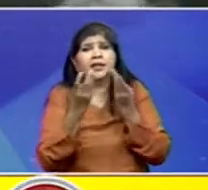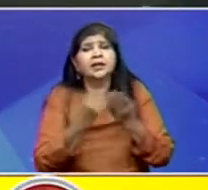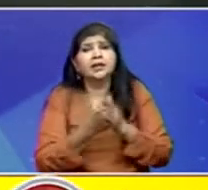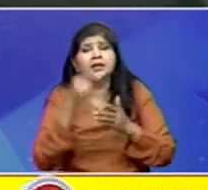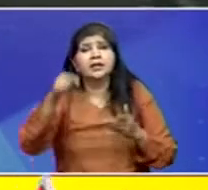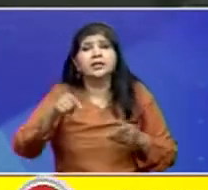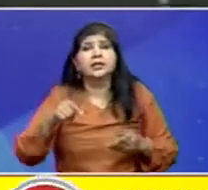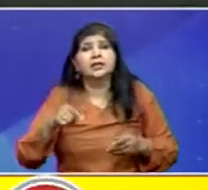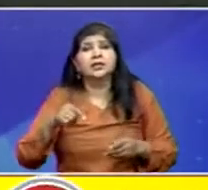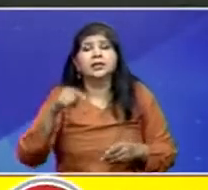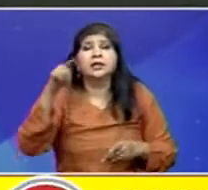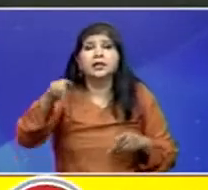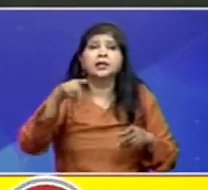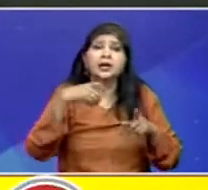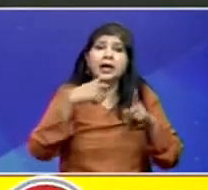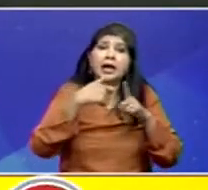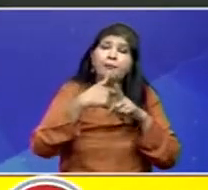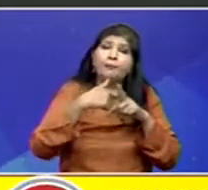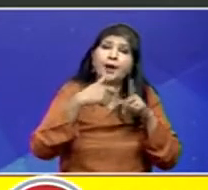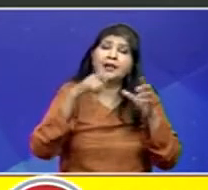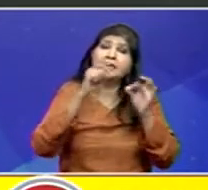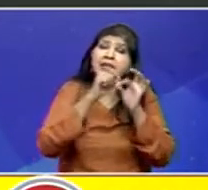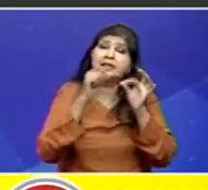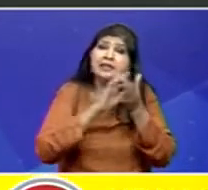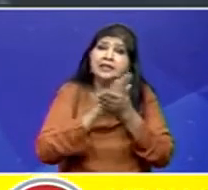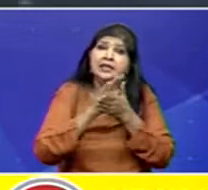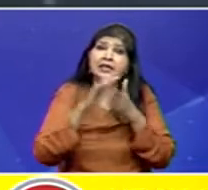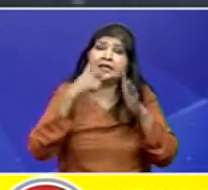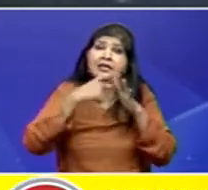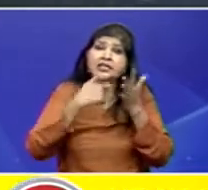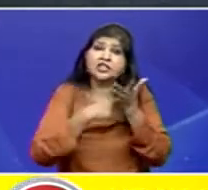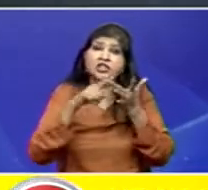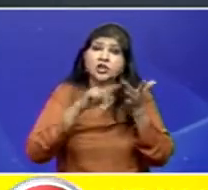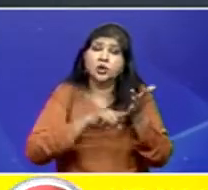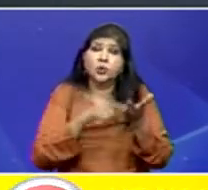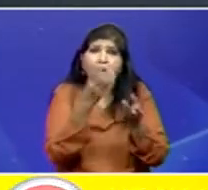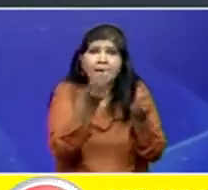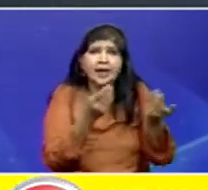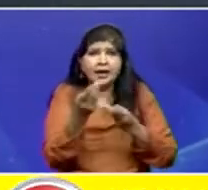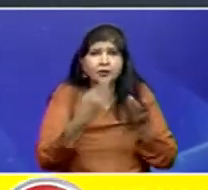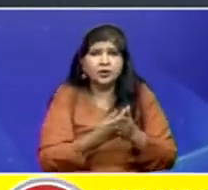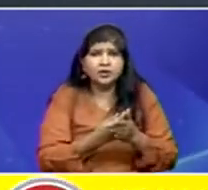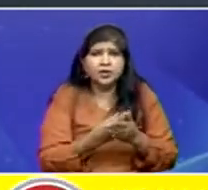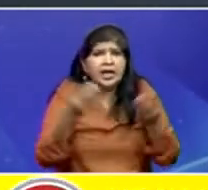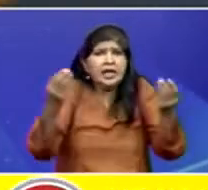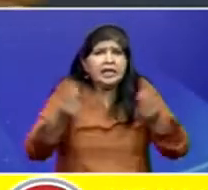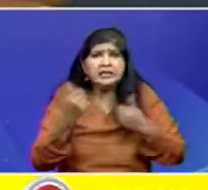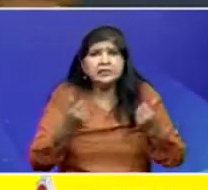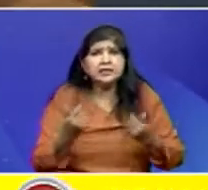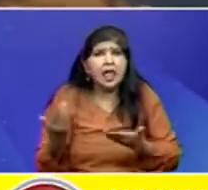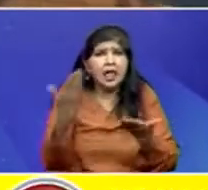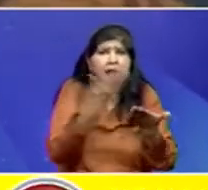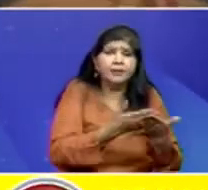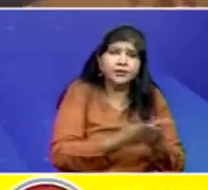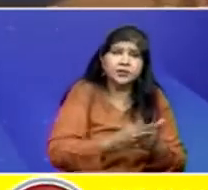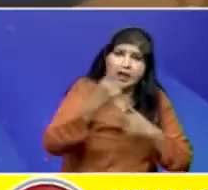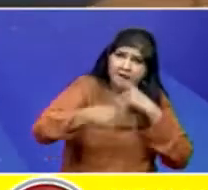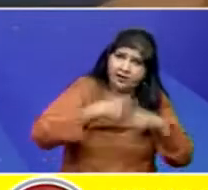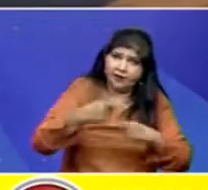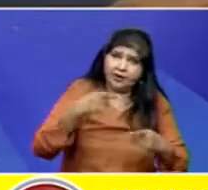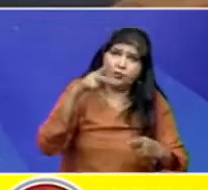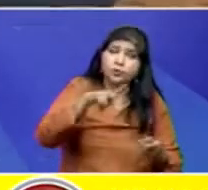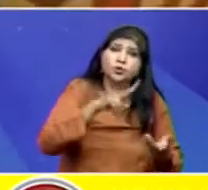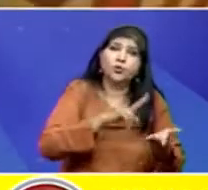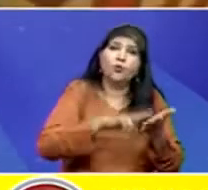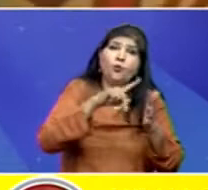भारति क्रश्ट तिर्शिजे महाराज को, उनोंने कैल्कुलेशन के प्राकीन तरीकों को रिभाइव किया और उसे वैदिक गणित